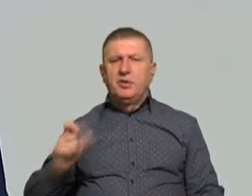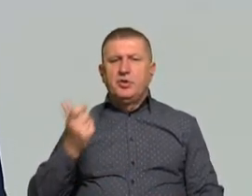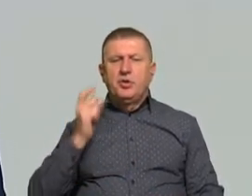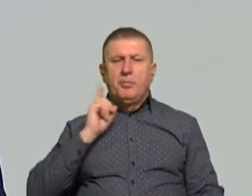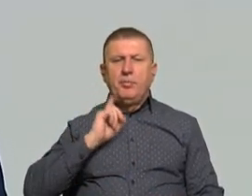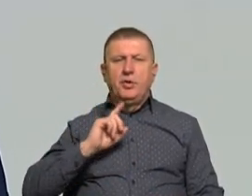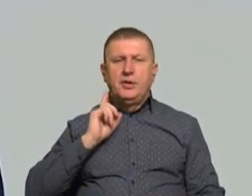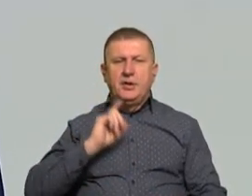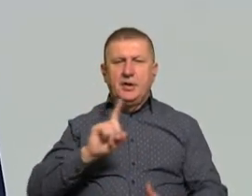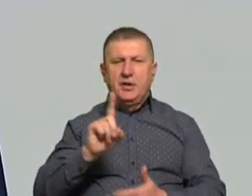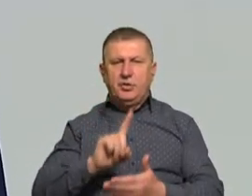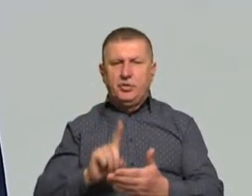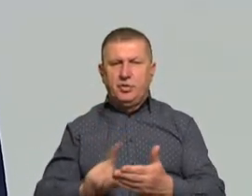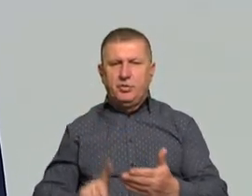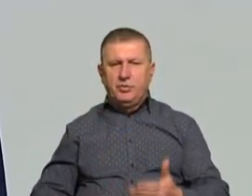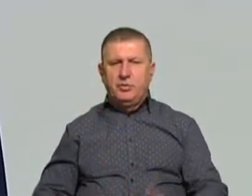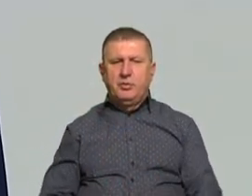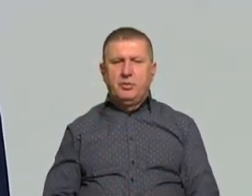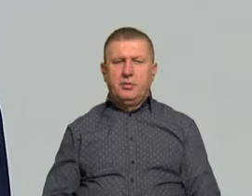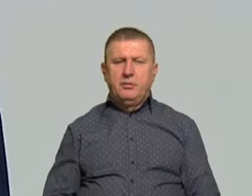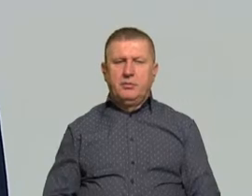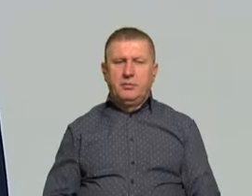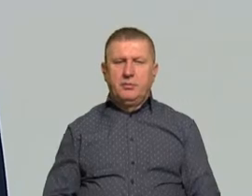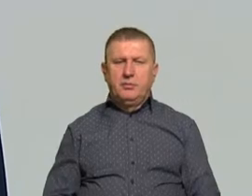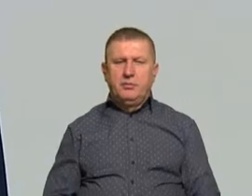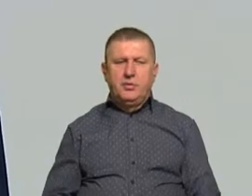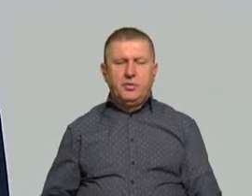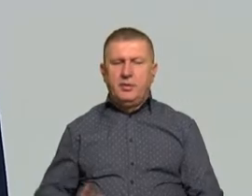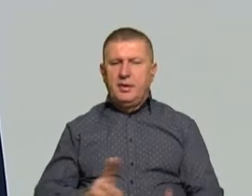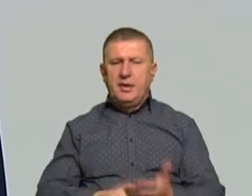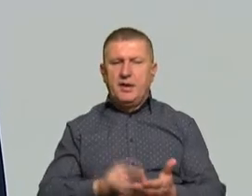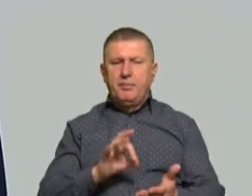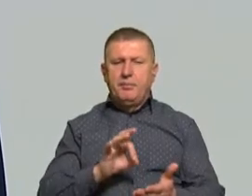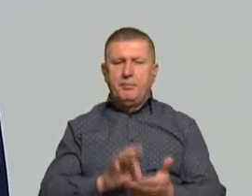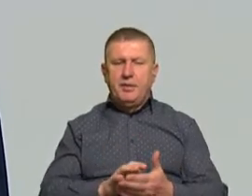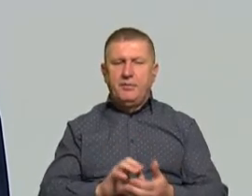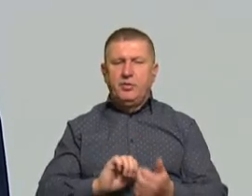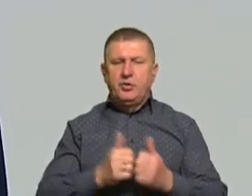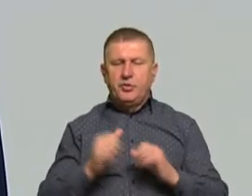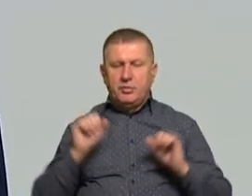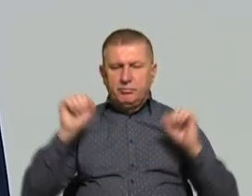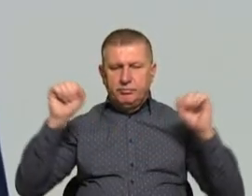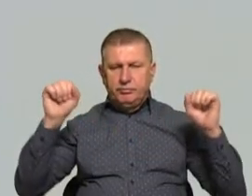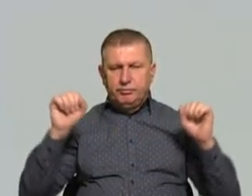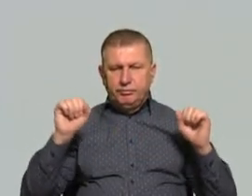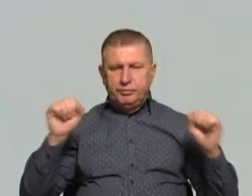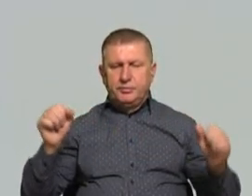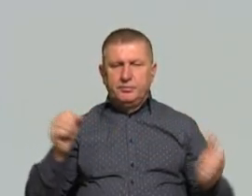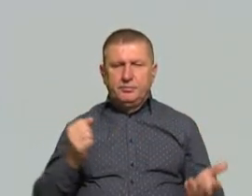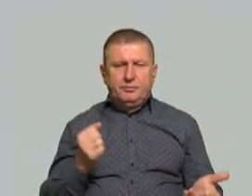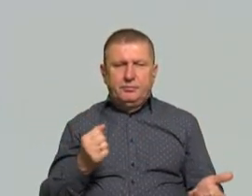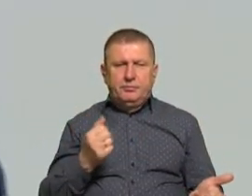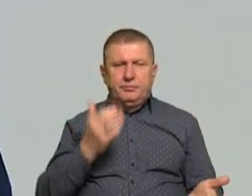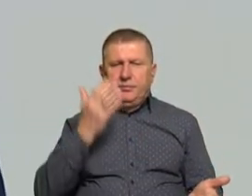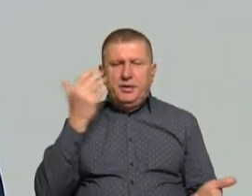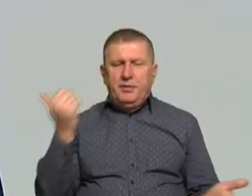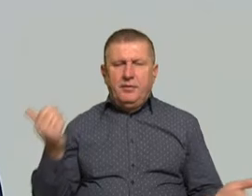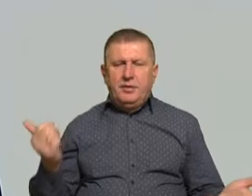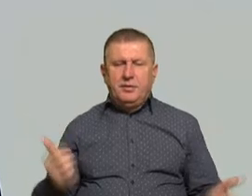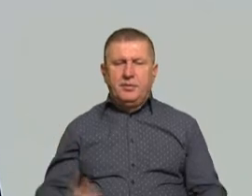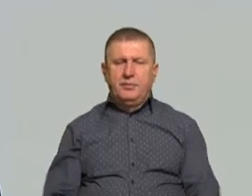Śląska, usłyszeli, że pan tu chce Politechnikę, to na pewno się ucieszyli. To też pokazuje orientację w materii.